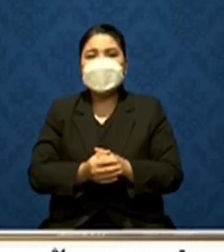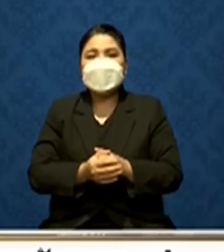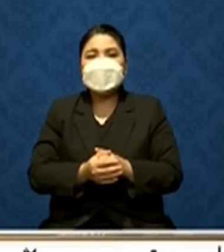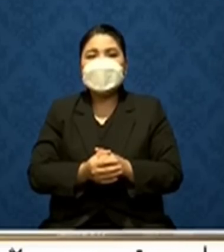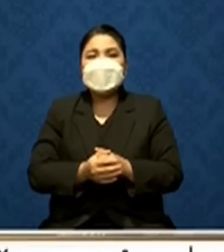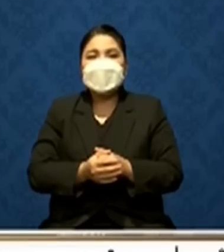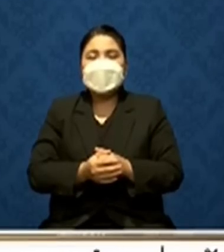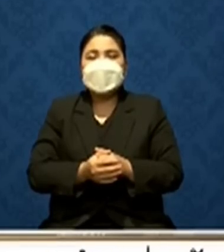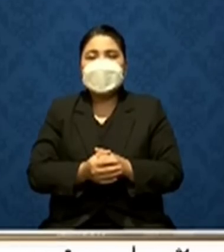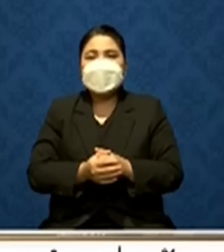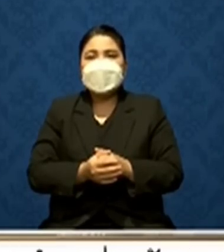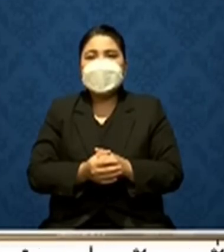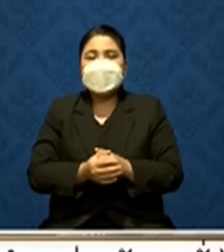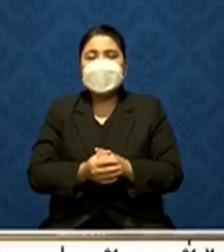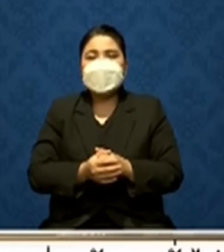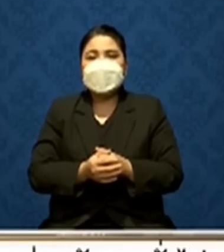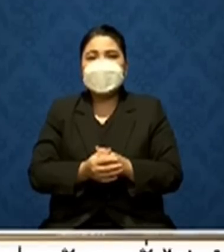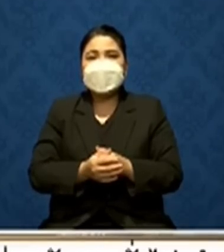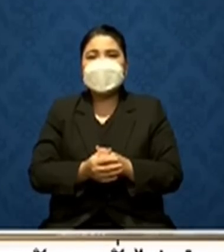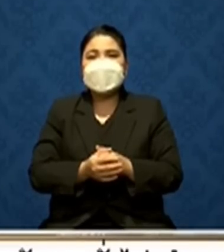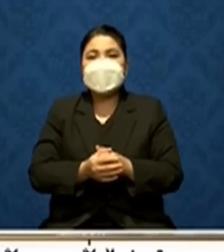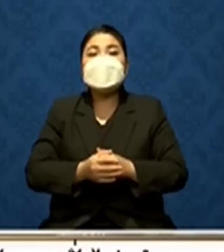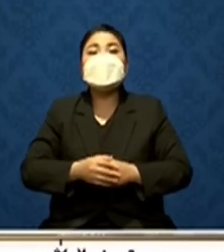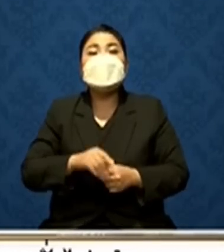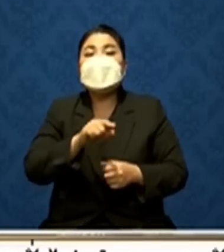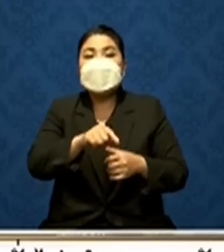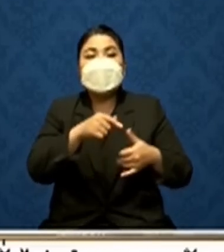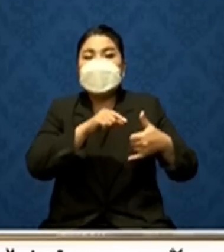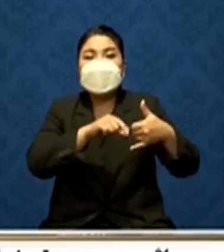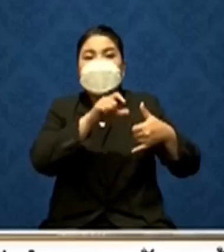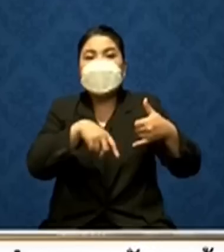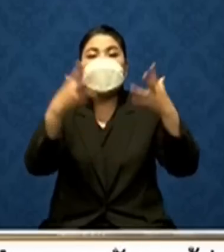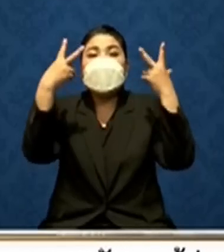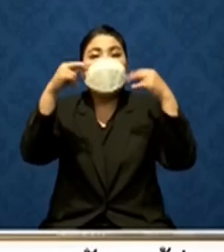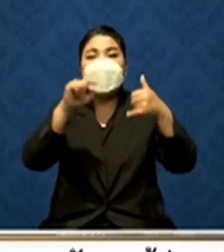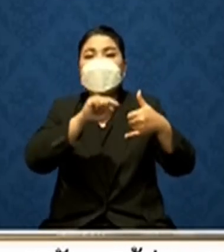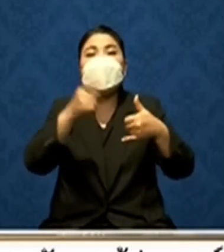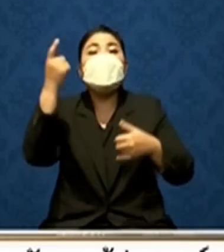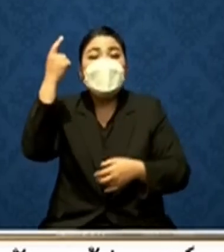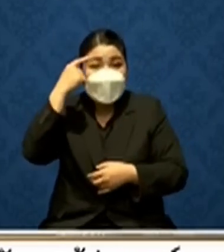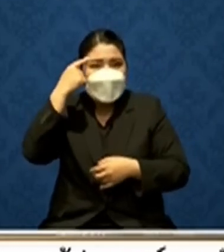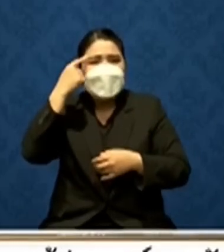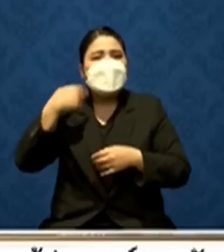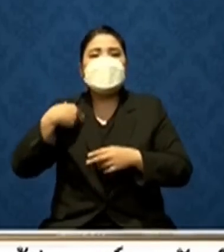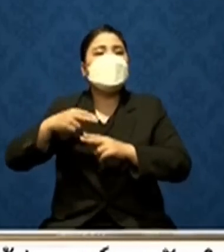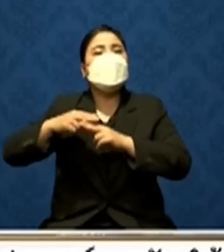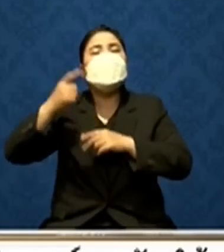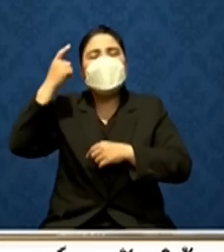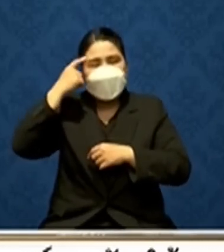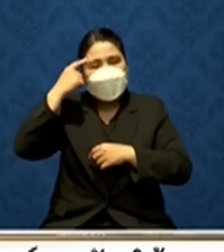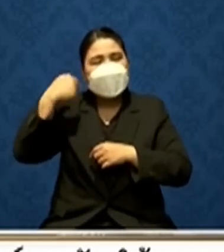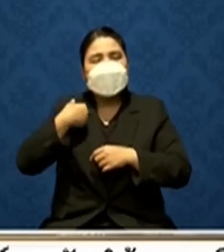ม.คขอเพิ่มคนเอกประยุทธ์สำนึกรู้ดีรู้ชั่วเห็นแก่ประเทศชาติบ้าน